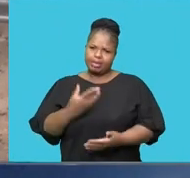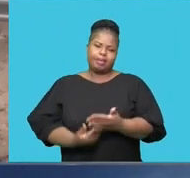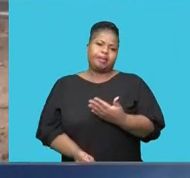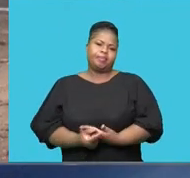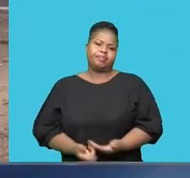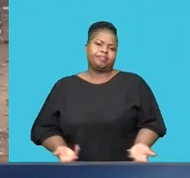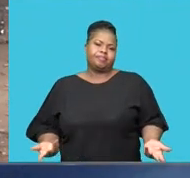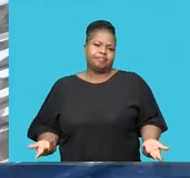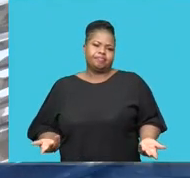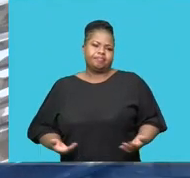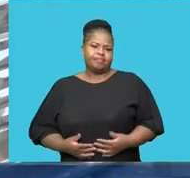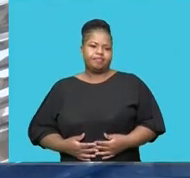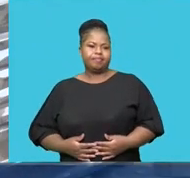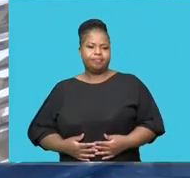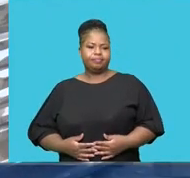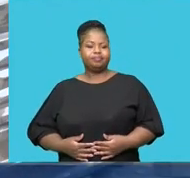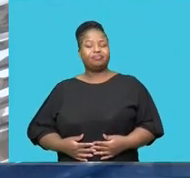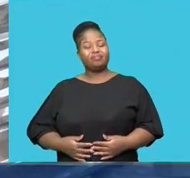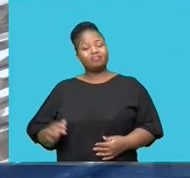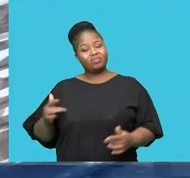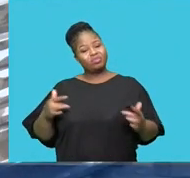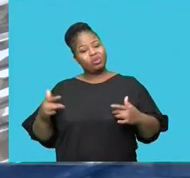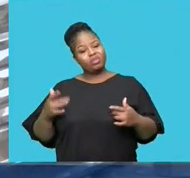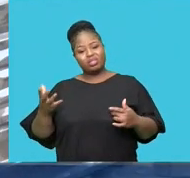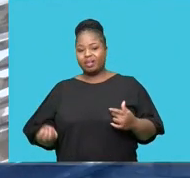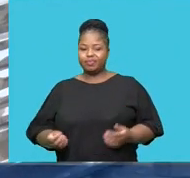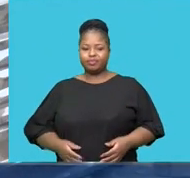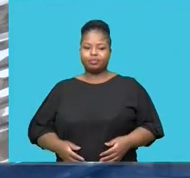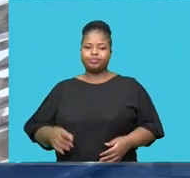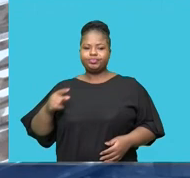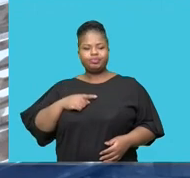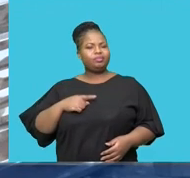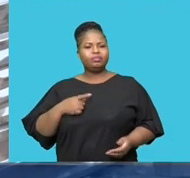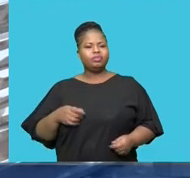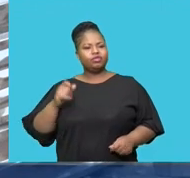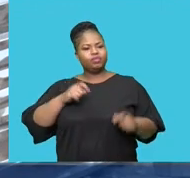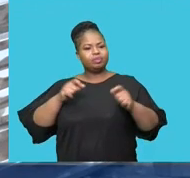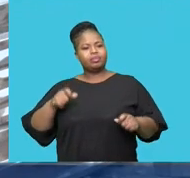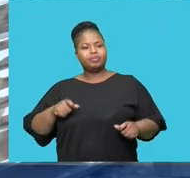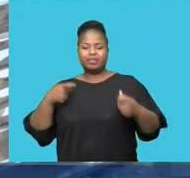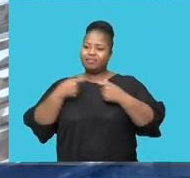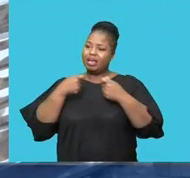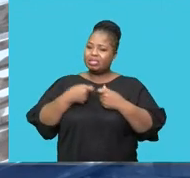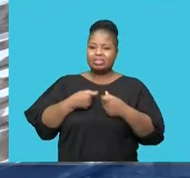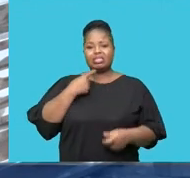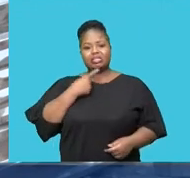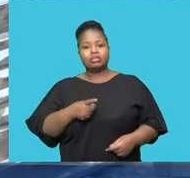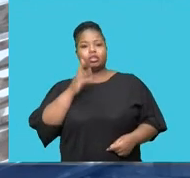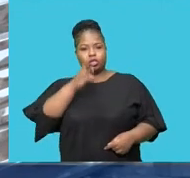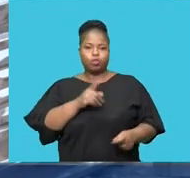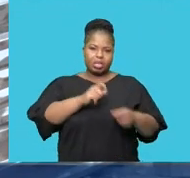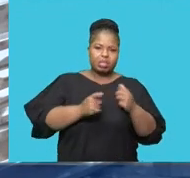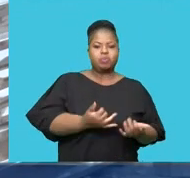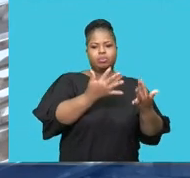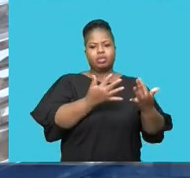ithungeleke. Ngomlilo sasenako ukukhala ngoba imkhukhu i-dread abantu mabalo abapromisana ukushisana so like